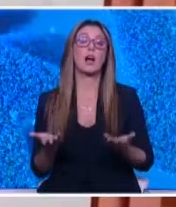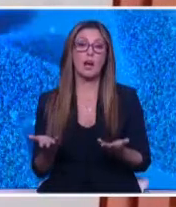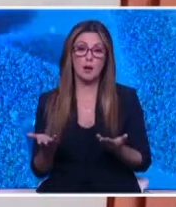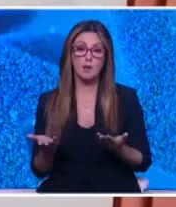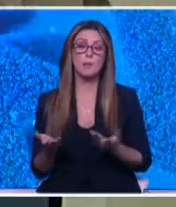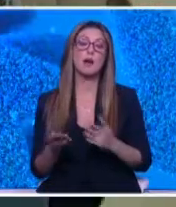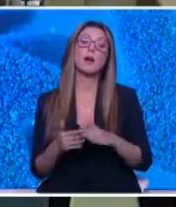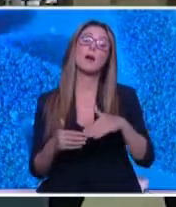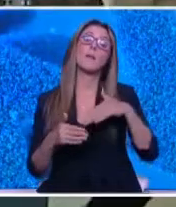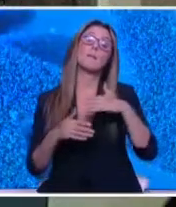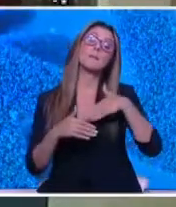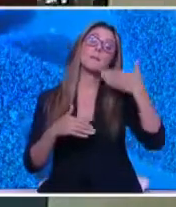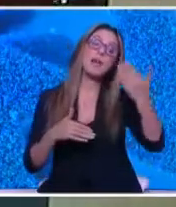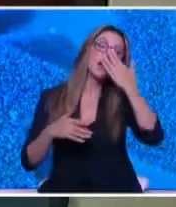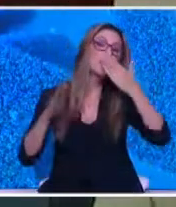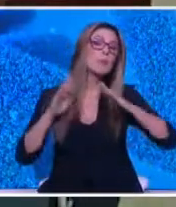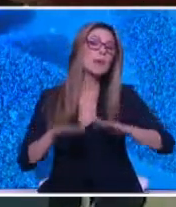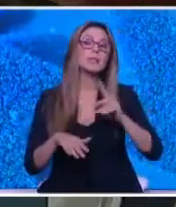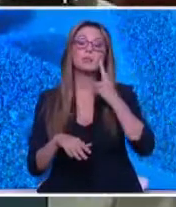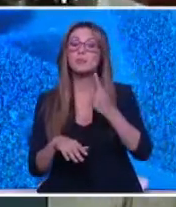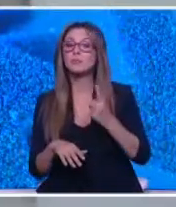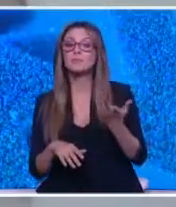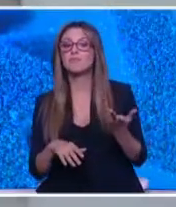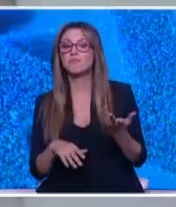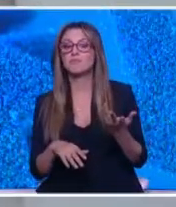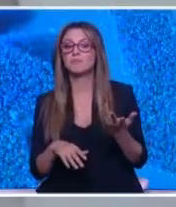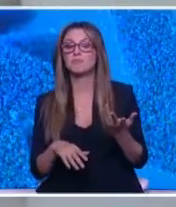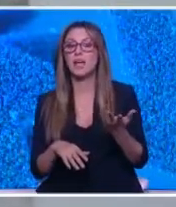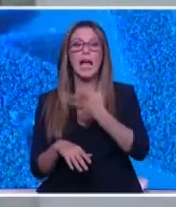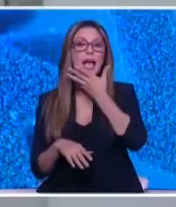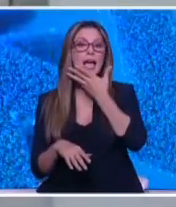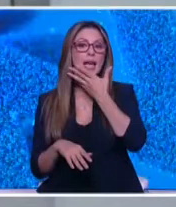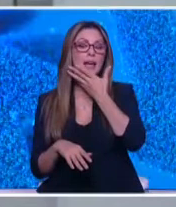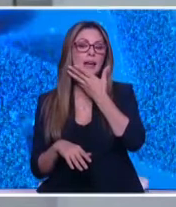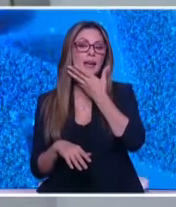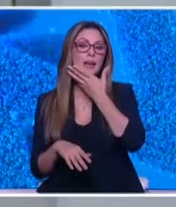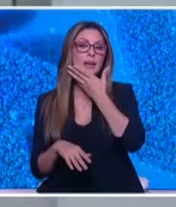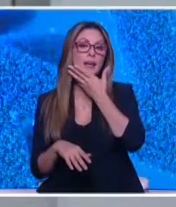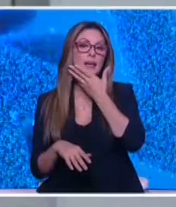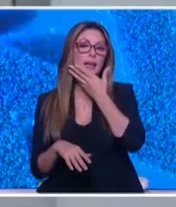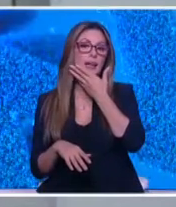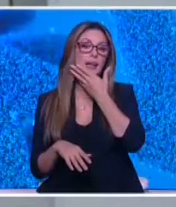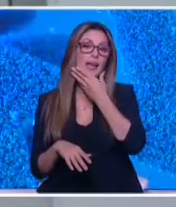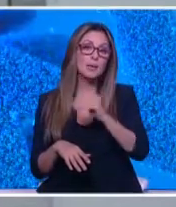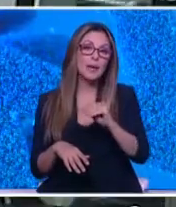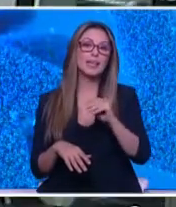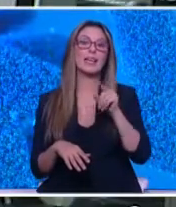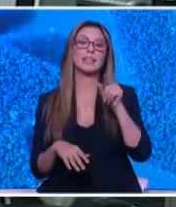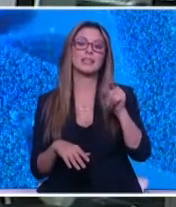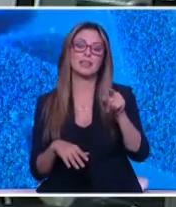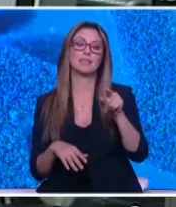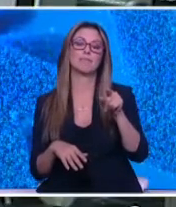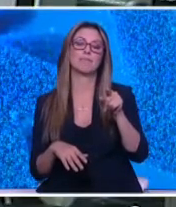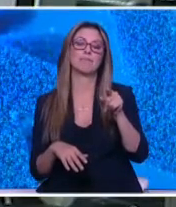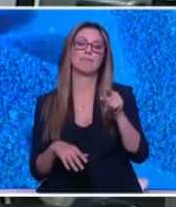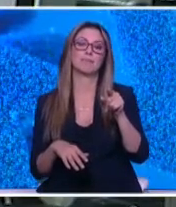diğer beklentiye bakacak olursak emekliliğimize yansıyacak temel bir ücret istiyoruz biz. Yönetmelik bundan